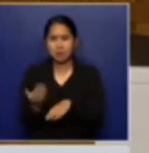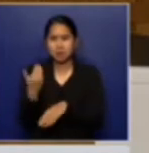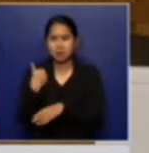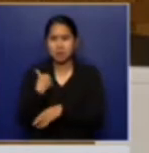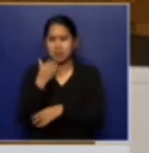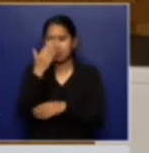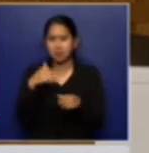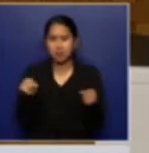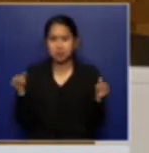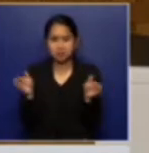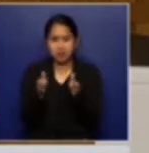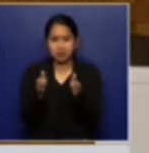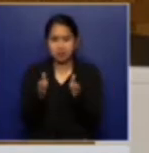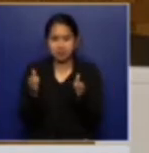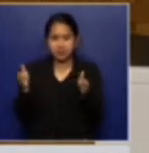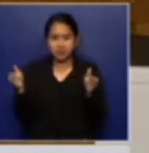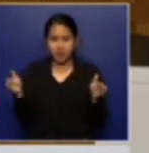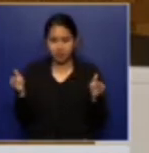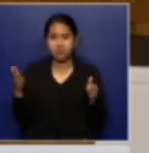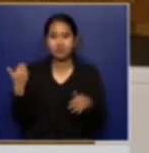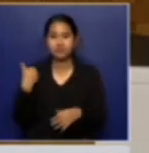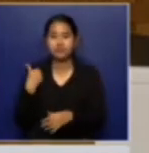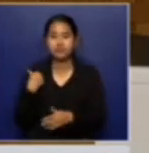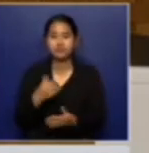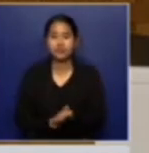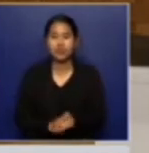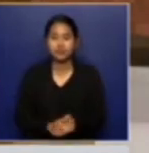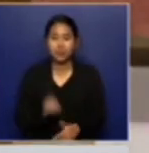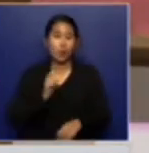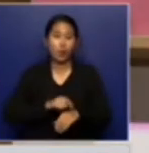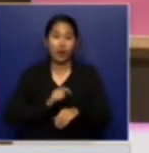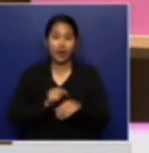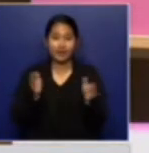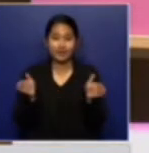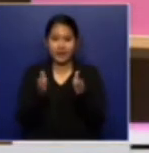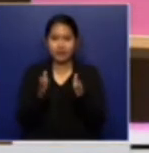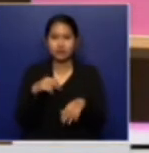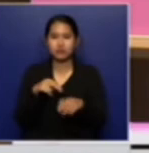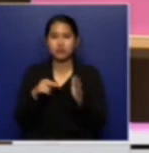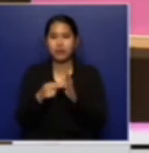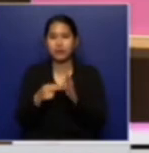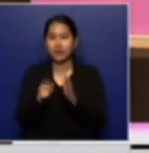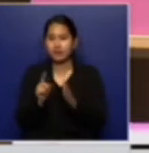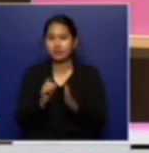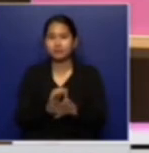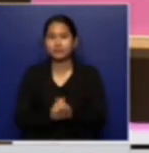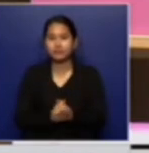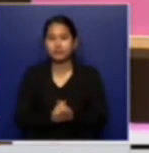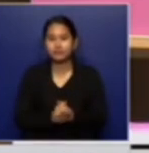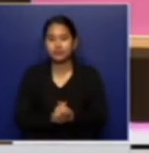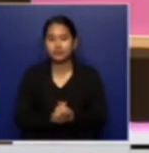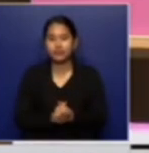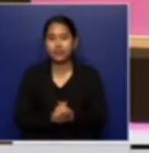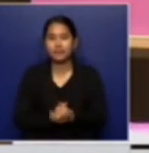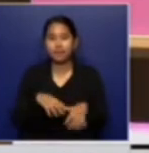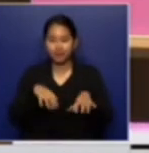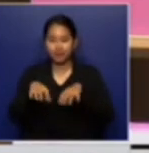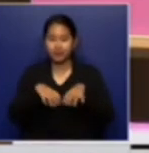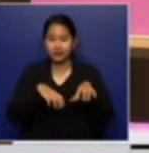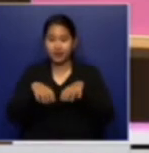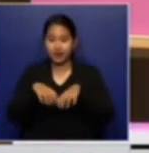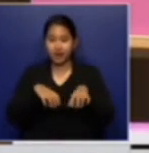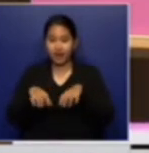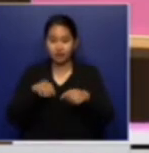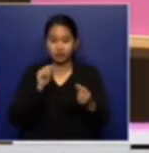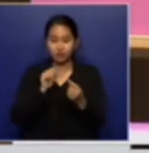ในระยะสั้นและยาวในระยะสั้นและยาวท่านประธานครับการบริหารจัดการเนี่ยด้